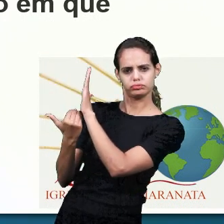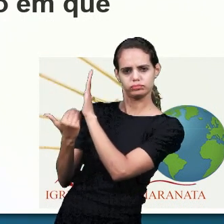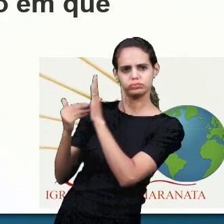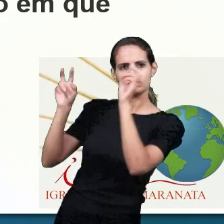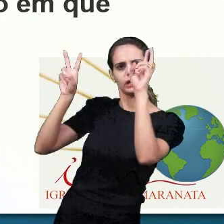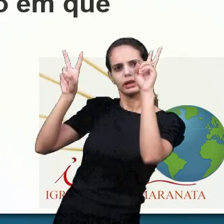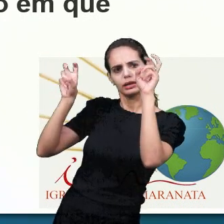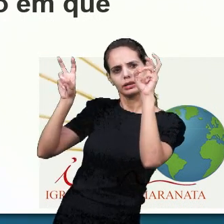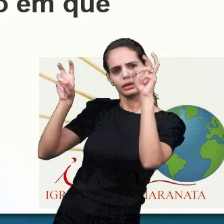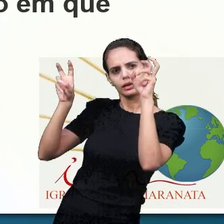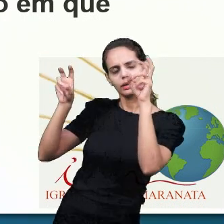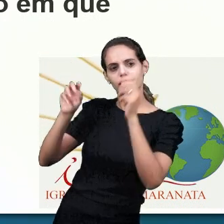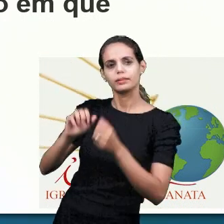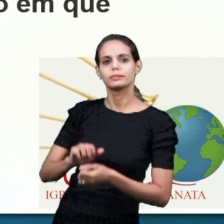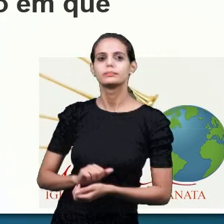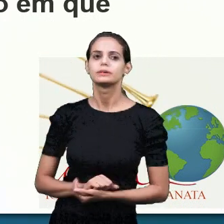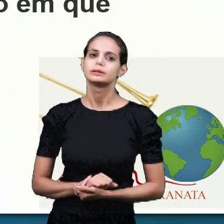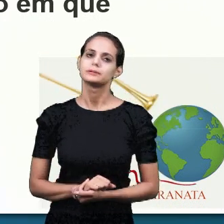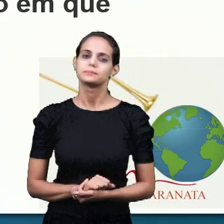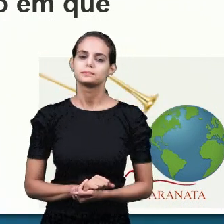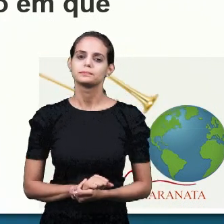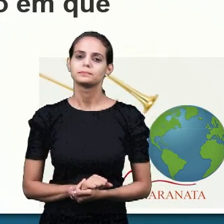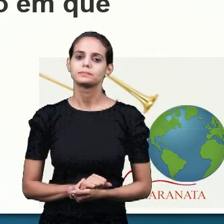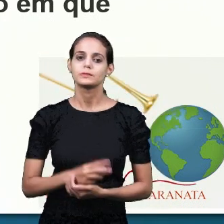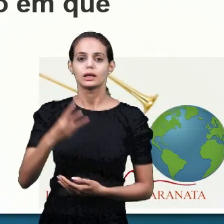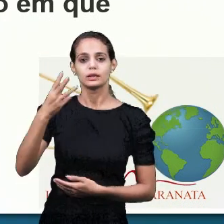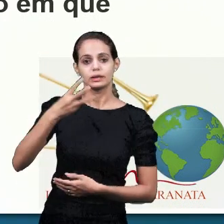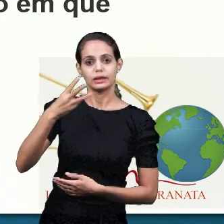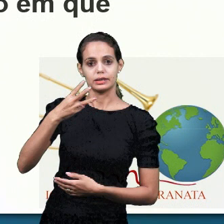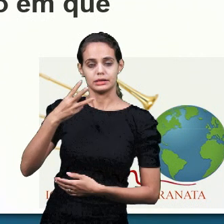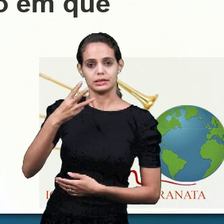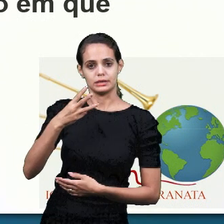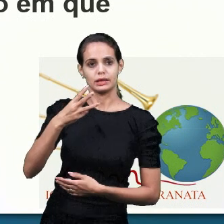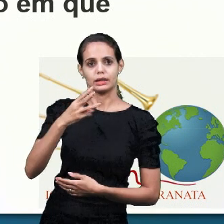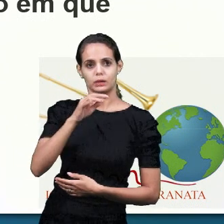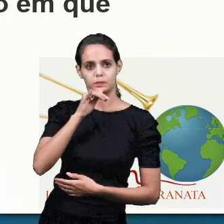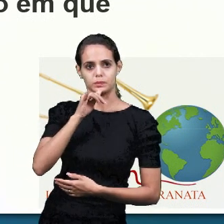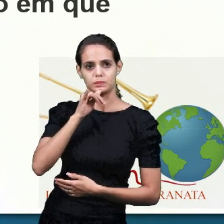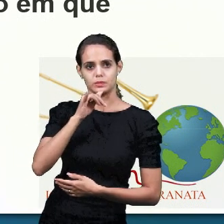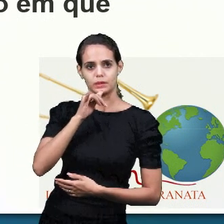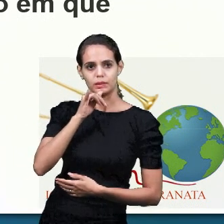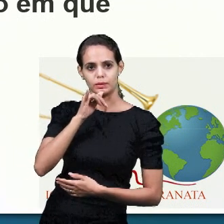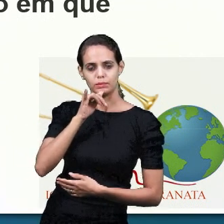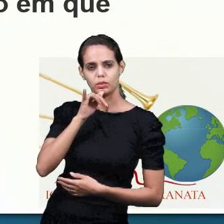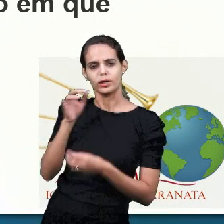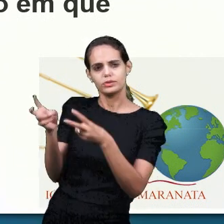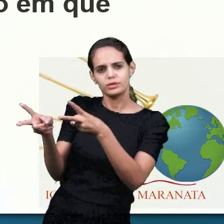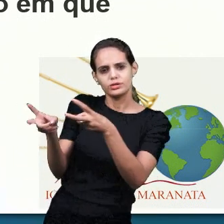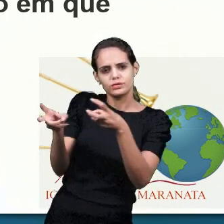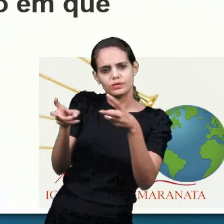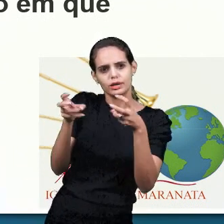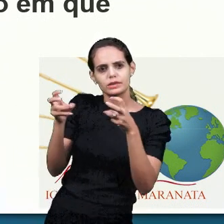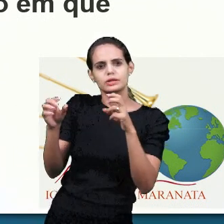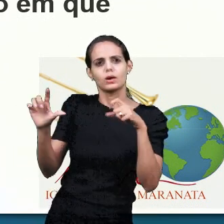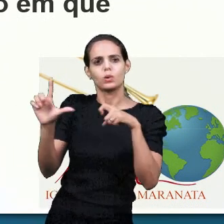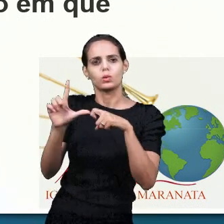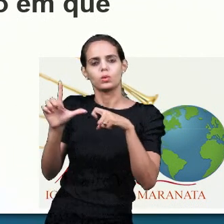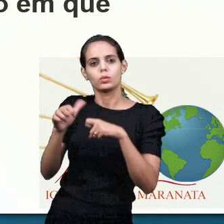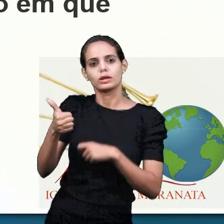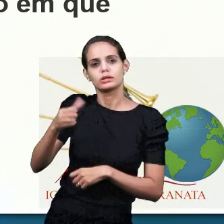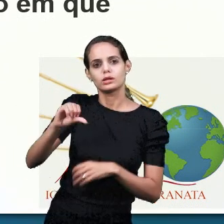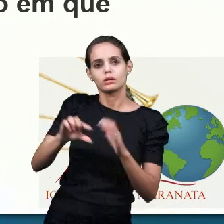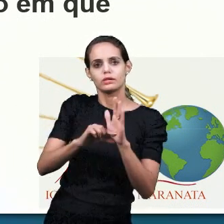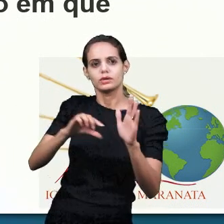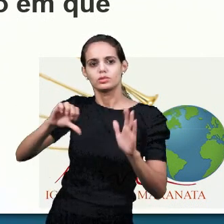9. Sa définition, Luc 19, 9. L'homme, il n'est pas perdu.